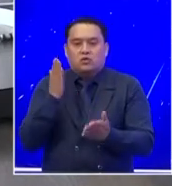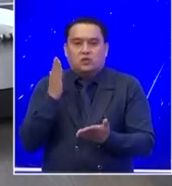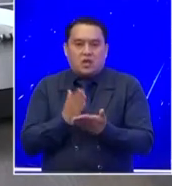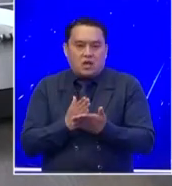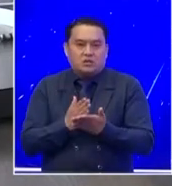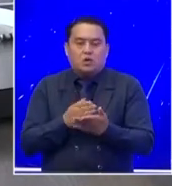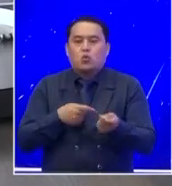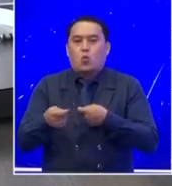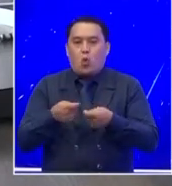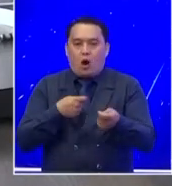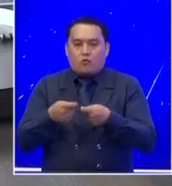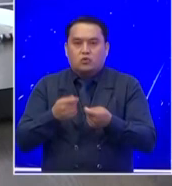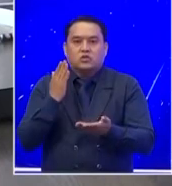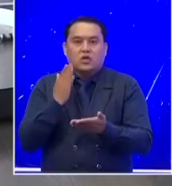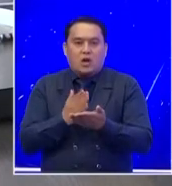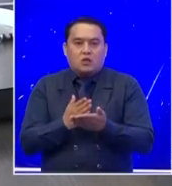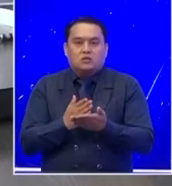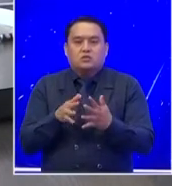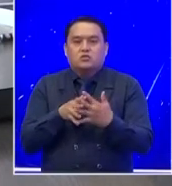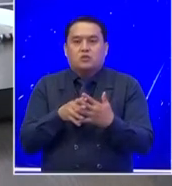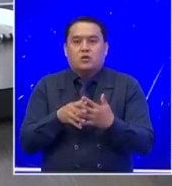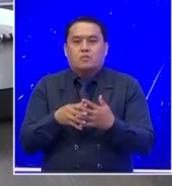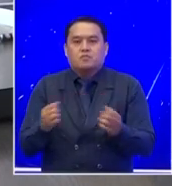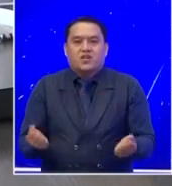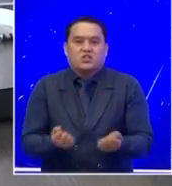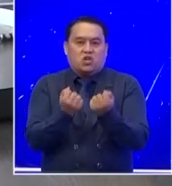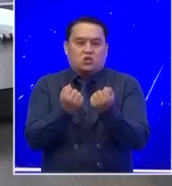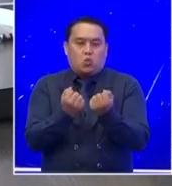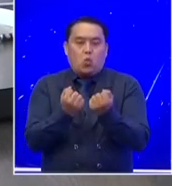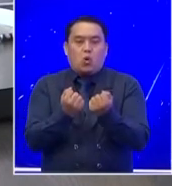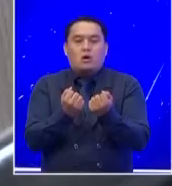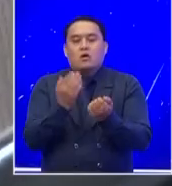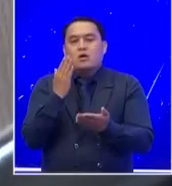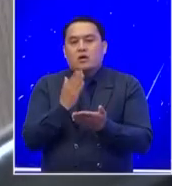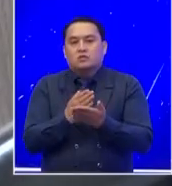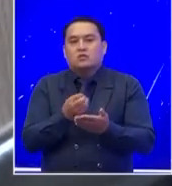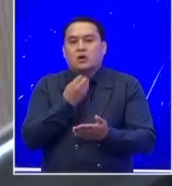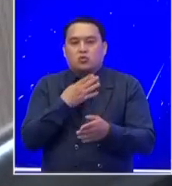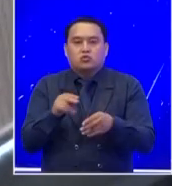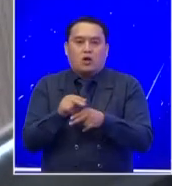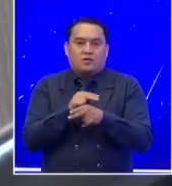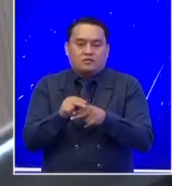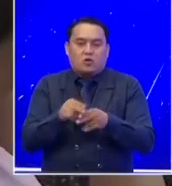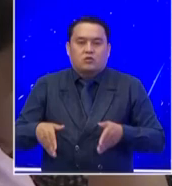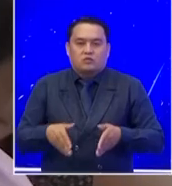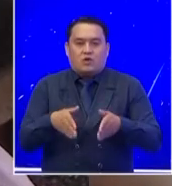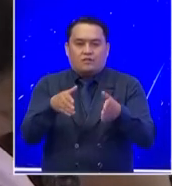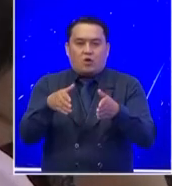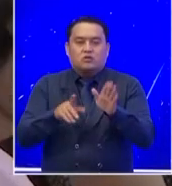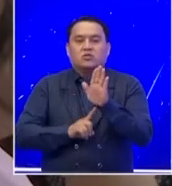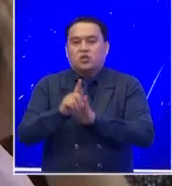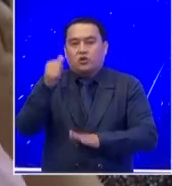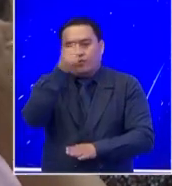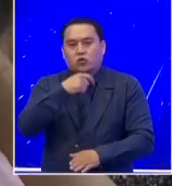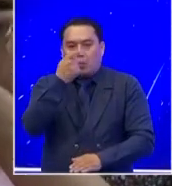К тому же руководство области оказывает аграриям существенную поддержку. Также здесь очень хорошо налажена транспортная логистика. С начала года